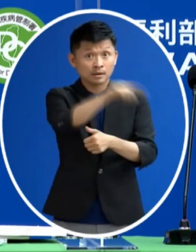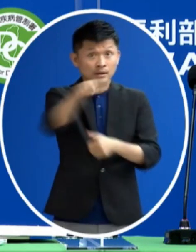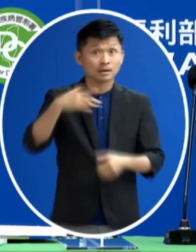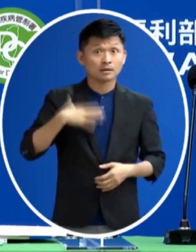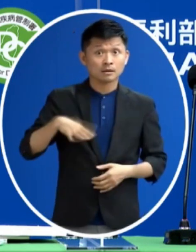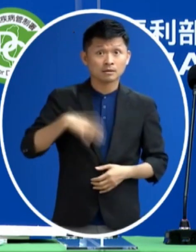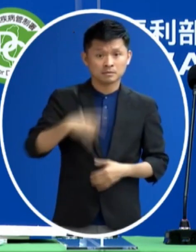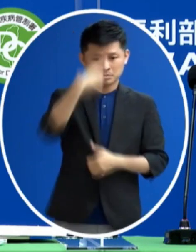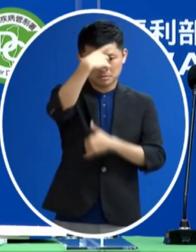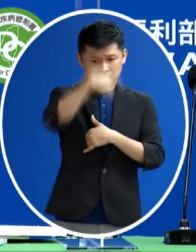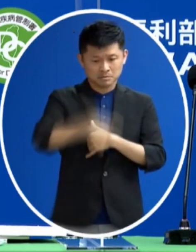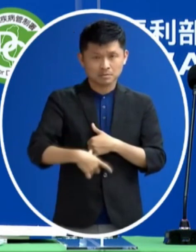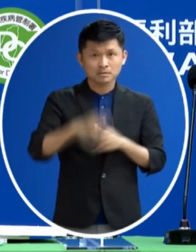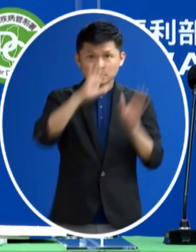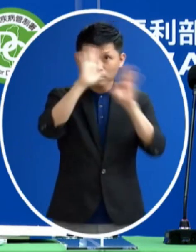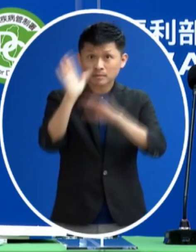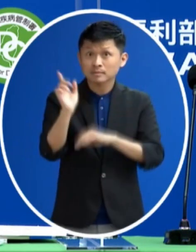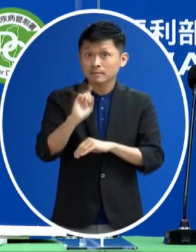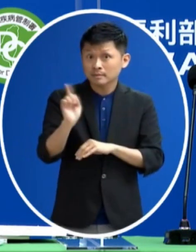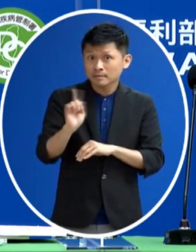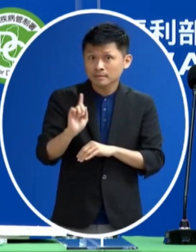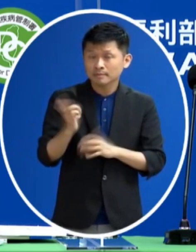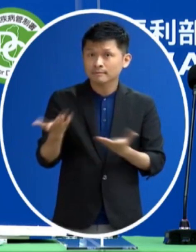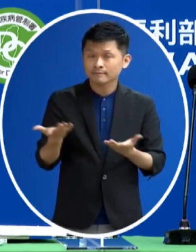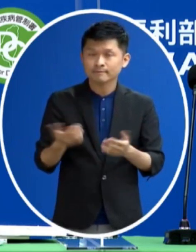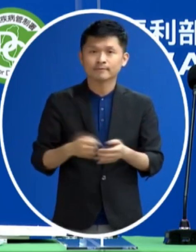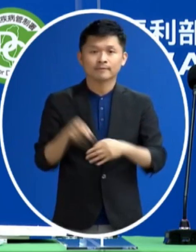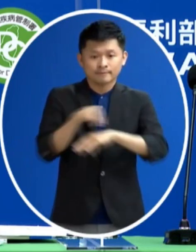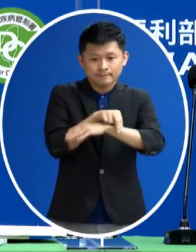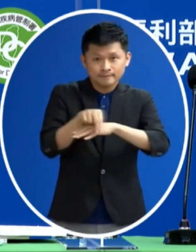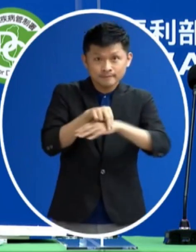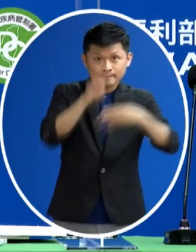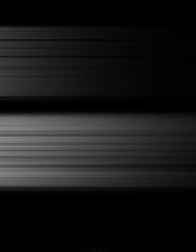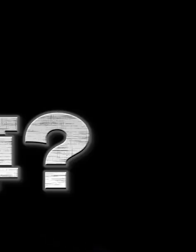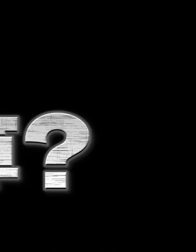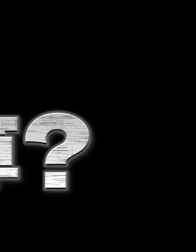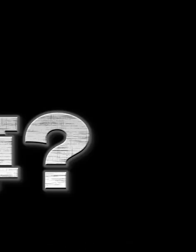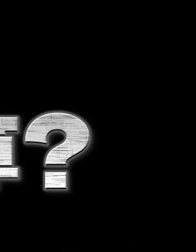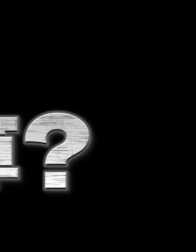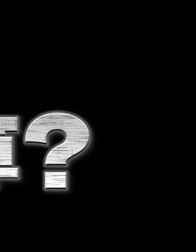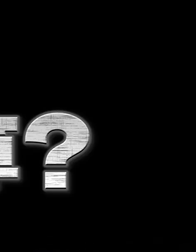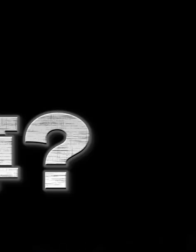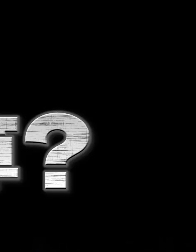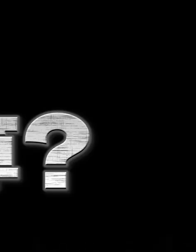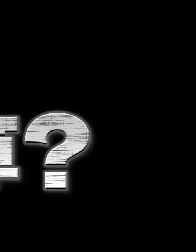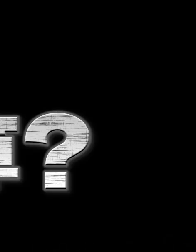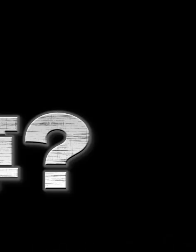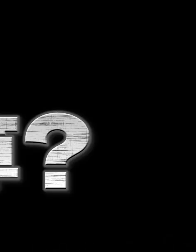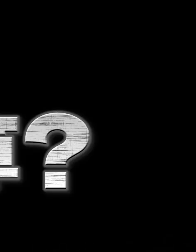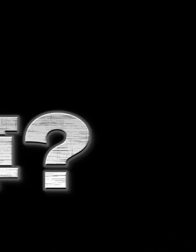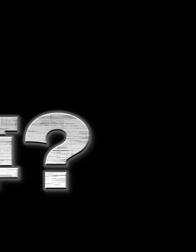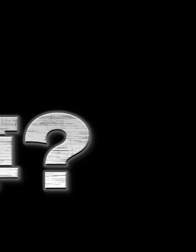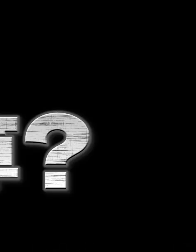在什么样的情况，好，所以我们简单的做了一个对照表哈。